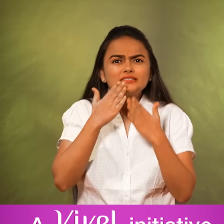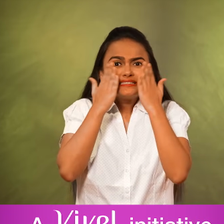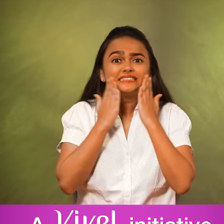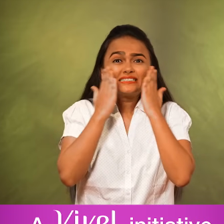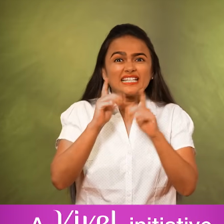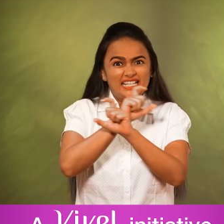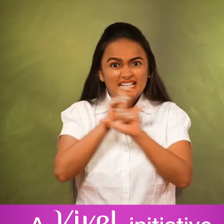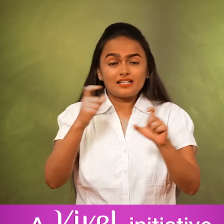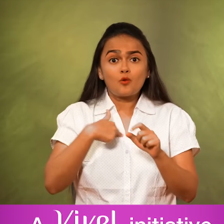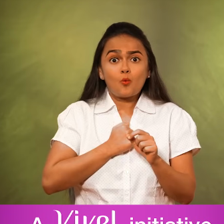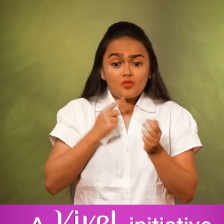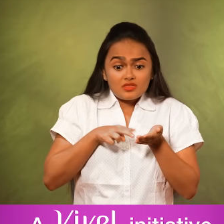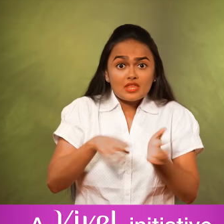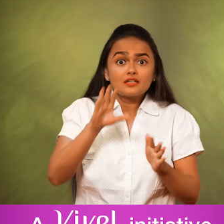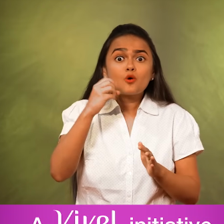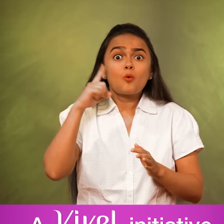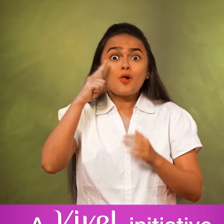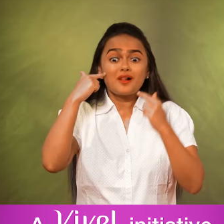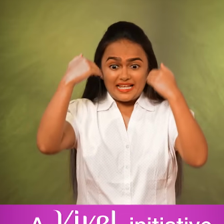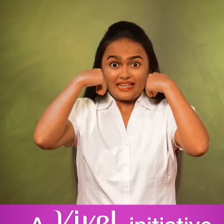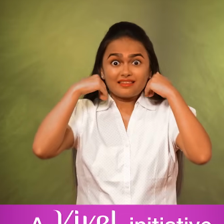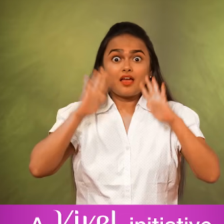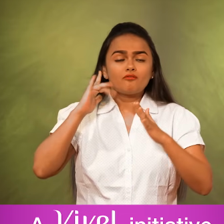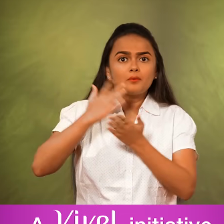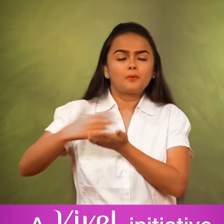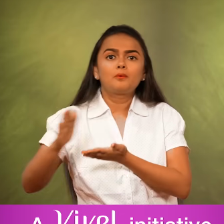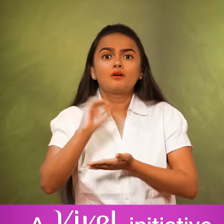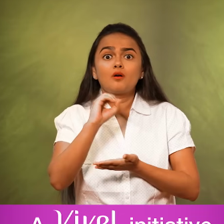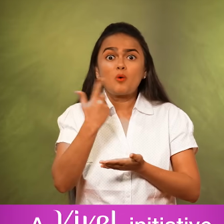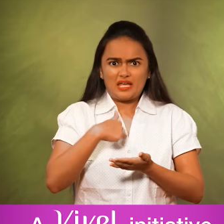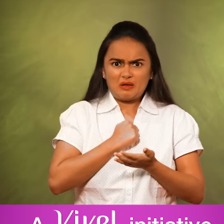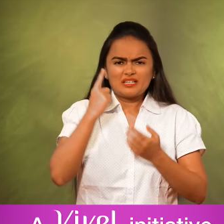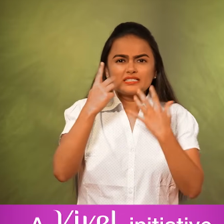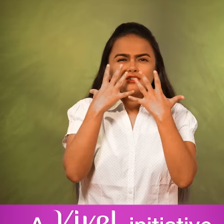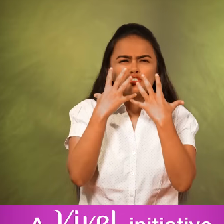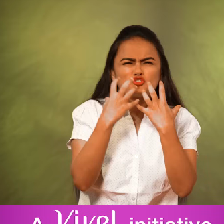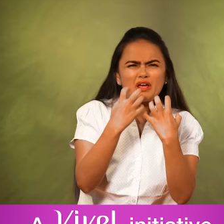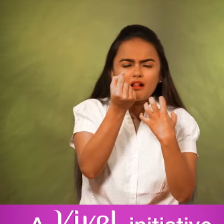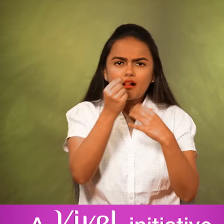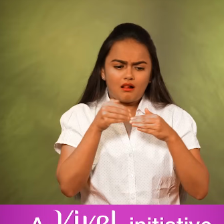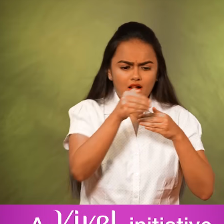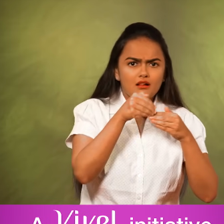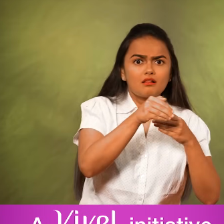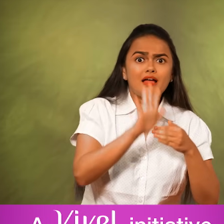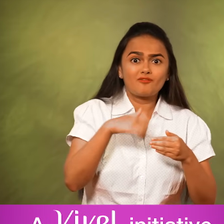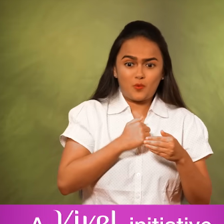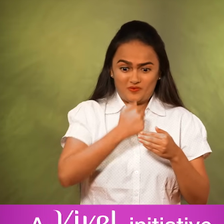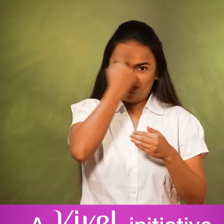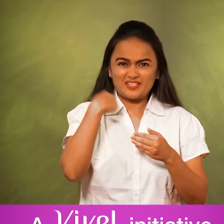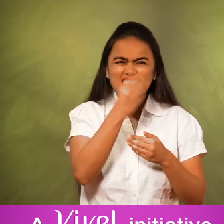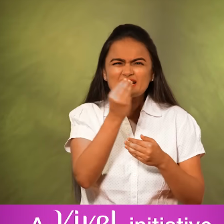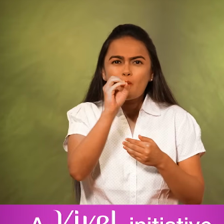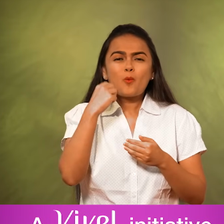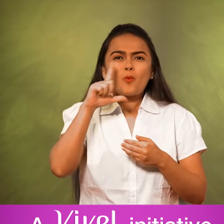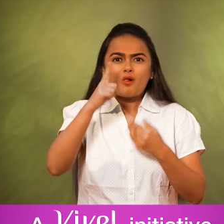gentle cleanser that does not strip away the natural oil of my face, क्योंकि मेरा face already combination to dry की तरफ है,